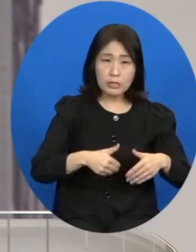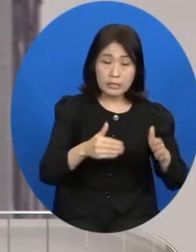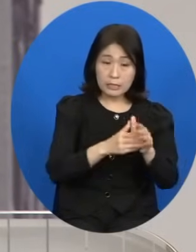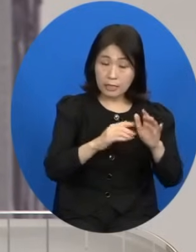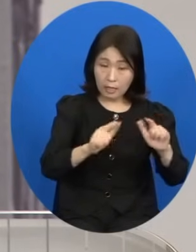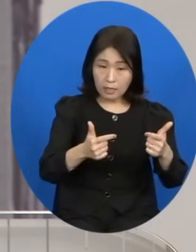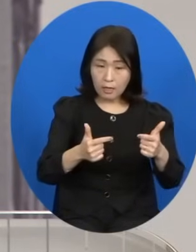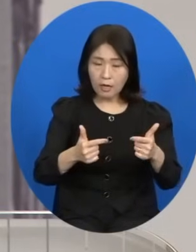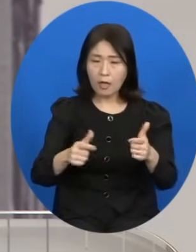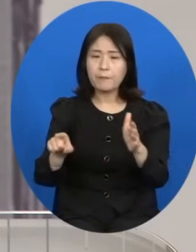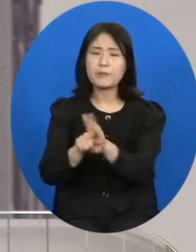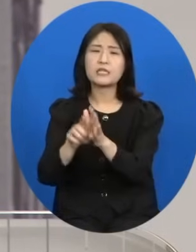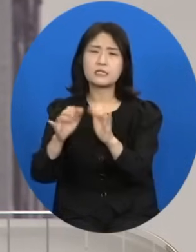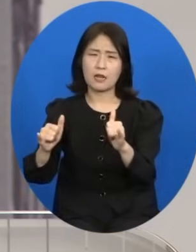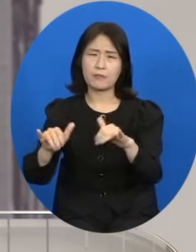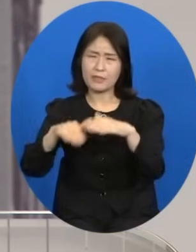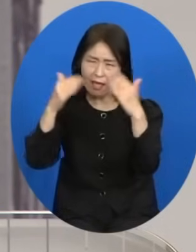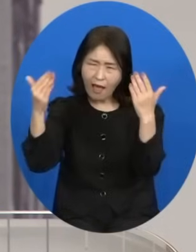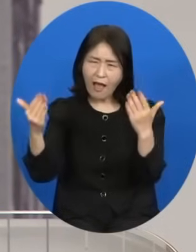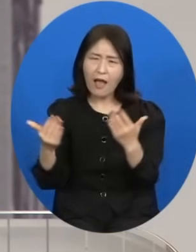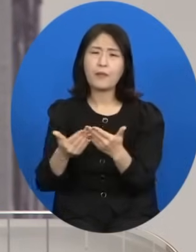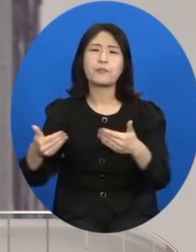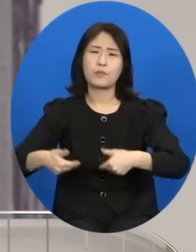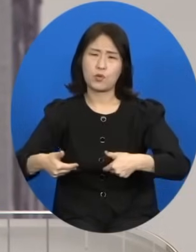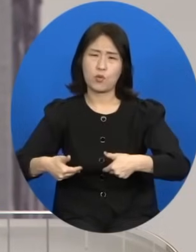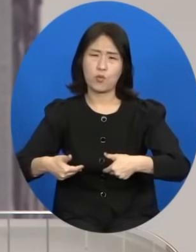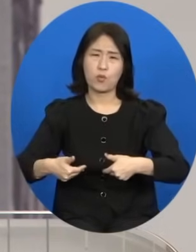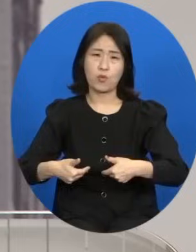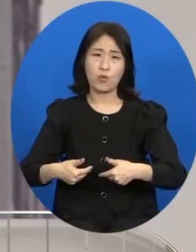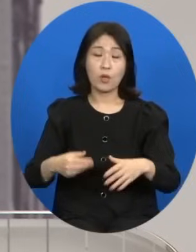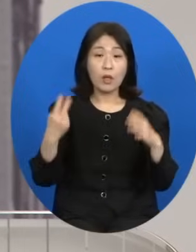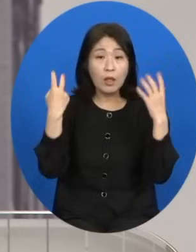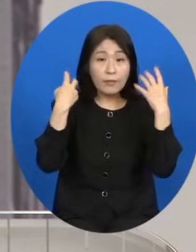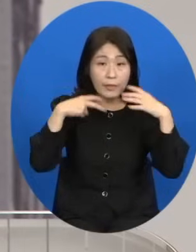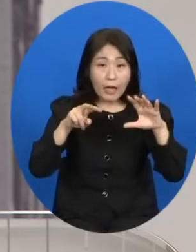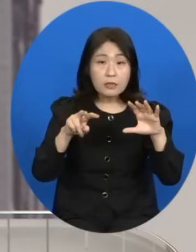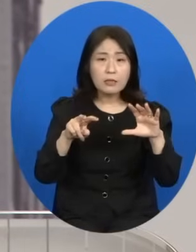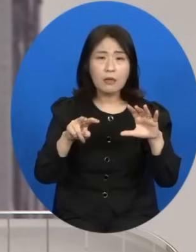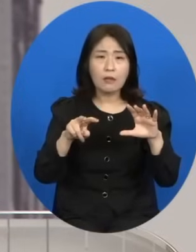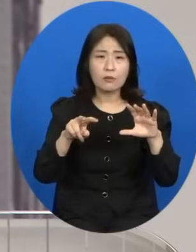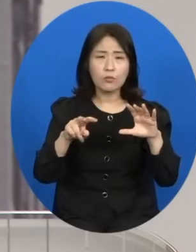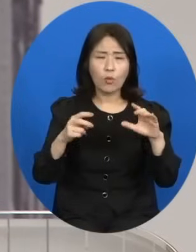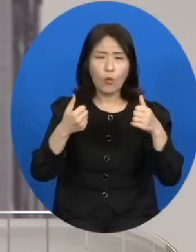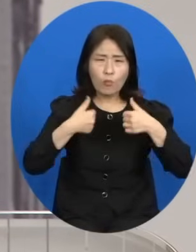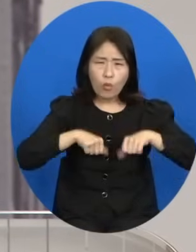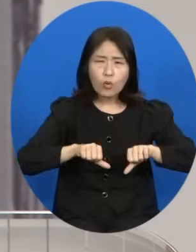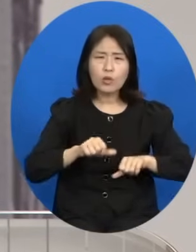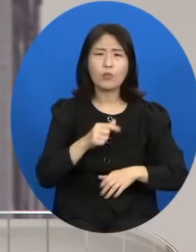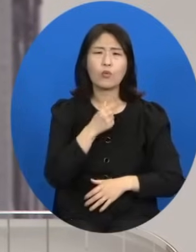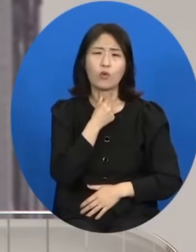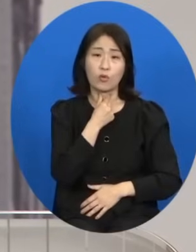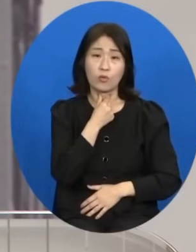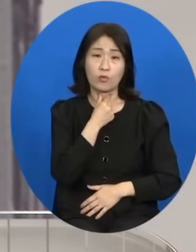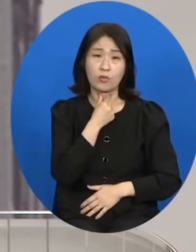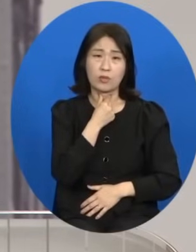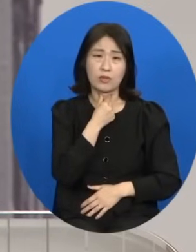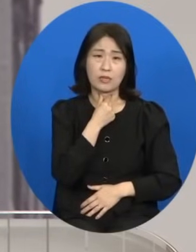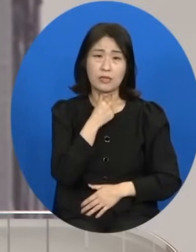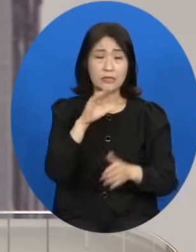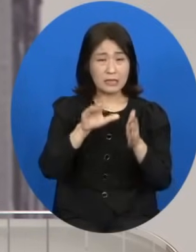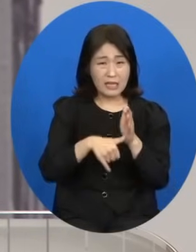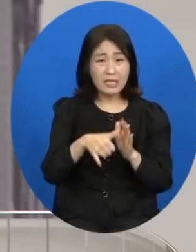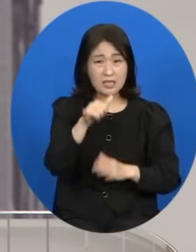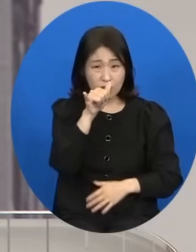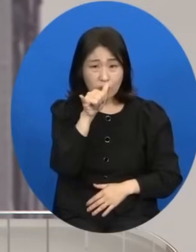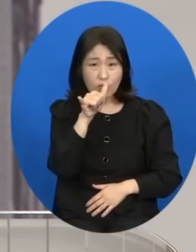덕목인 것이죠 다니엘 역 중도에 포기할 만한 많은 일들이 있었습니다 가자마자 에 왕의 음식을